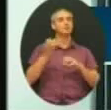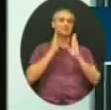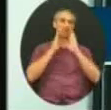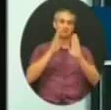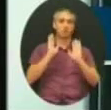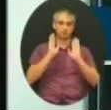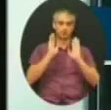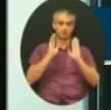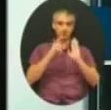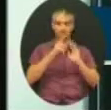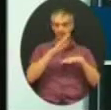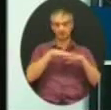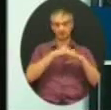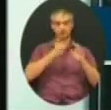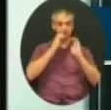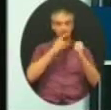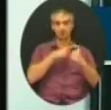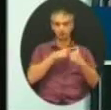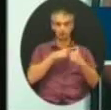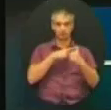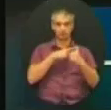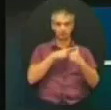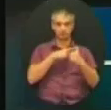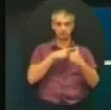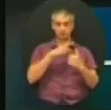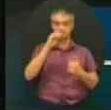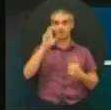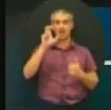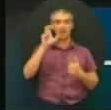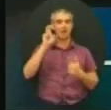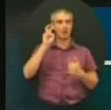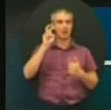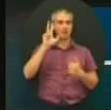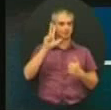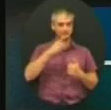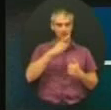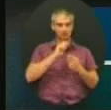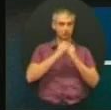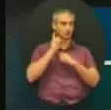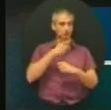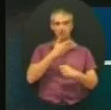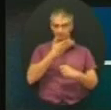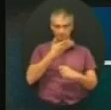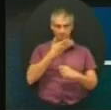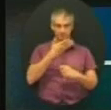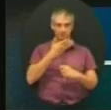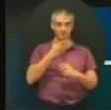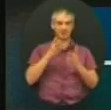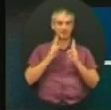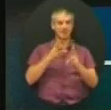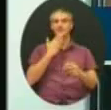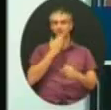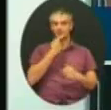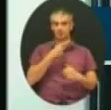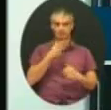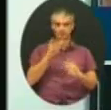תודה רבה שתיקנת את עצמך. לתפקידו כשר התקשורת. במעץ, מה השם היום של מעץ, הם שינו את השם. נתיבי ישראל. כן,